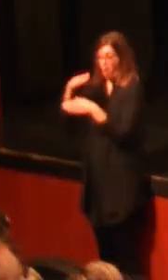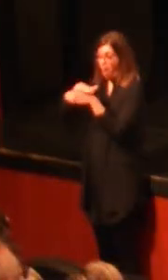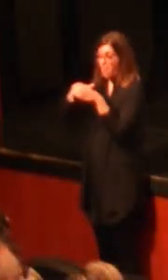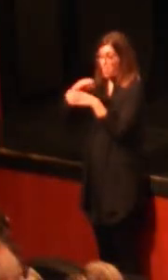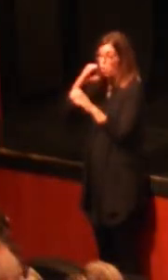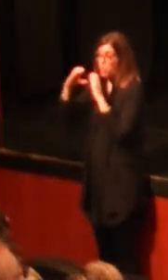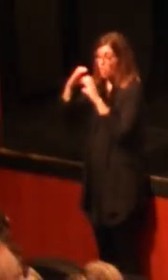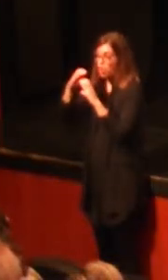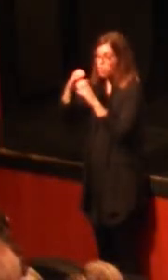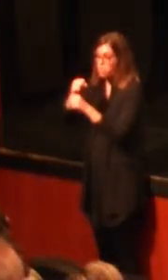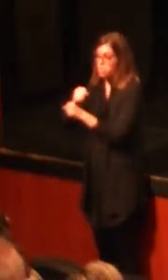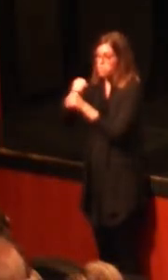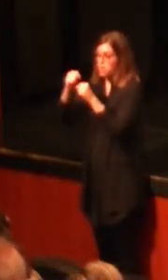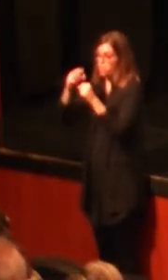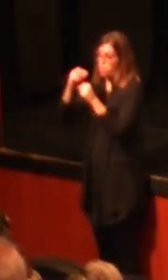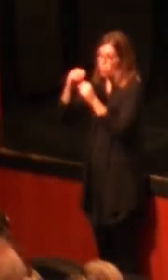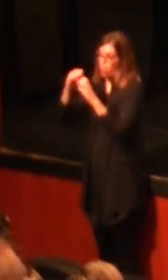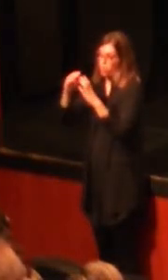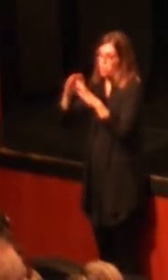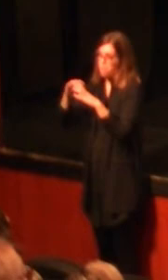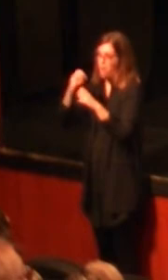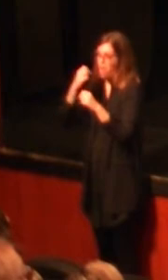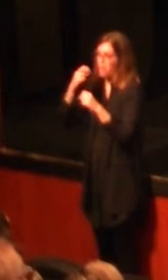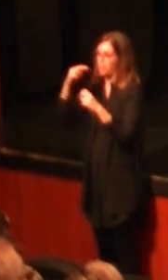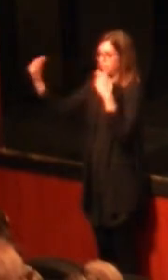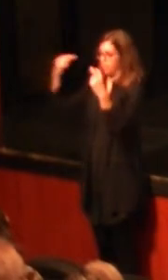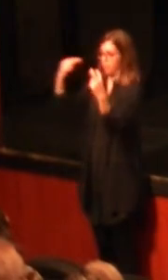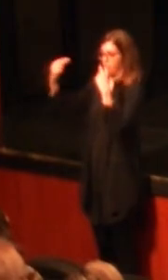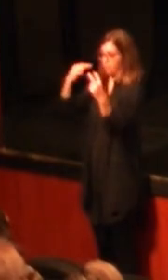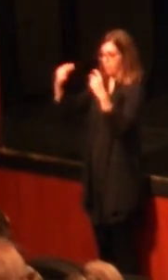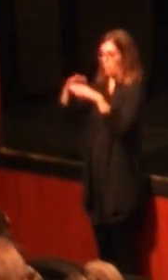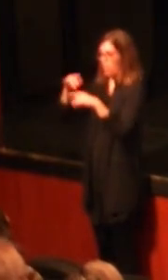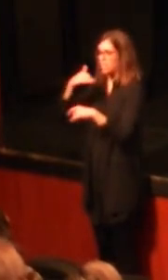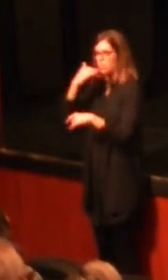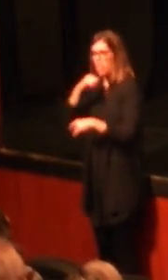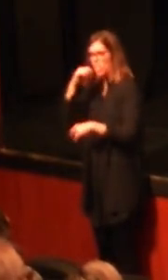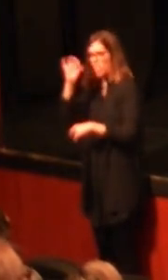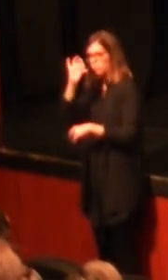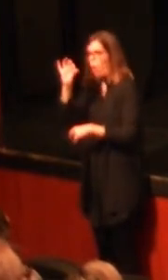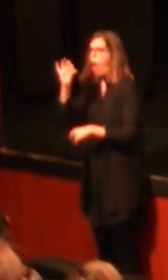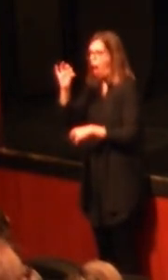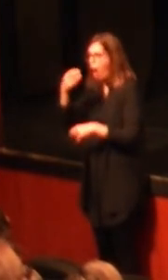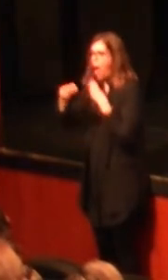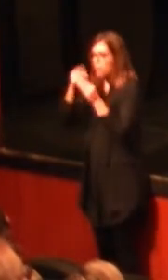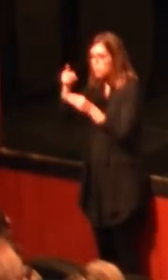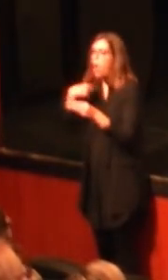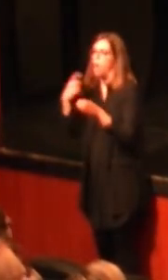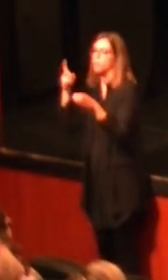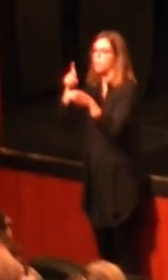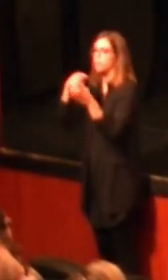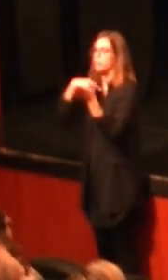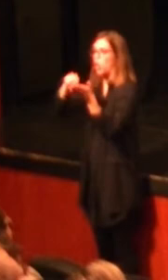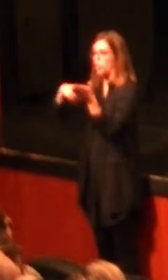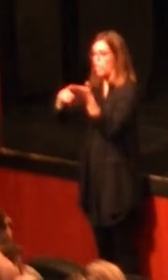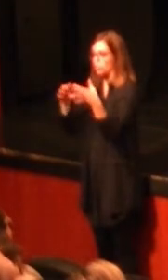Hem de continuar reforçant. Per què? Perquè ens hem de fer més visibles a la societat, hem de poder estar més present, que la gent ens coneixi més i que vosaltres també ens coneixeu més.